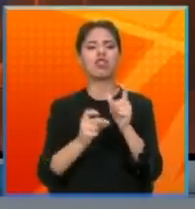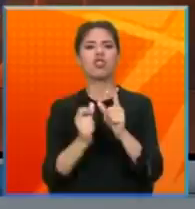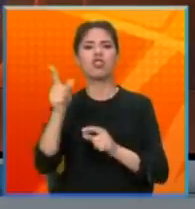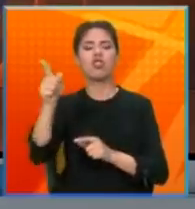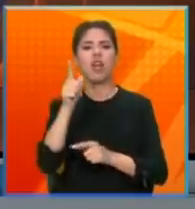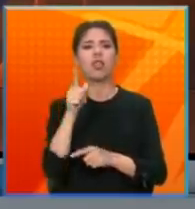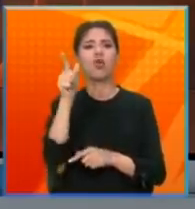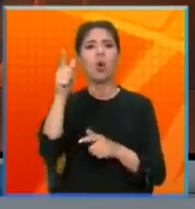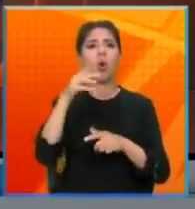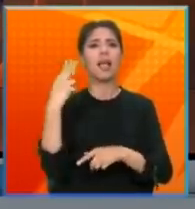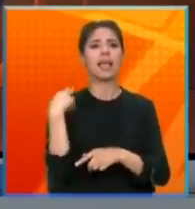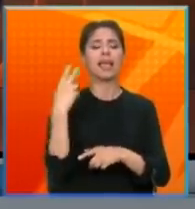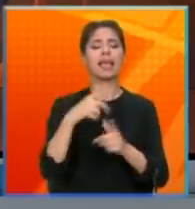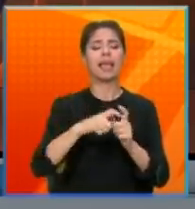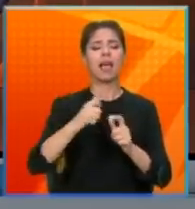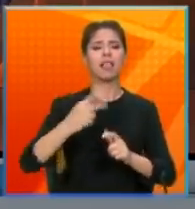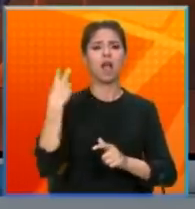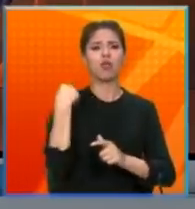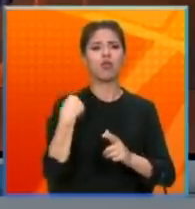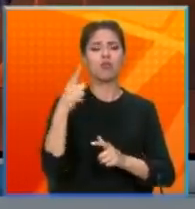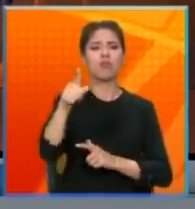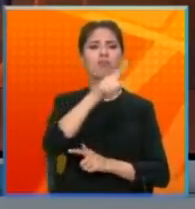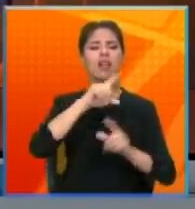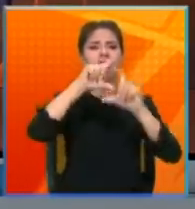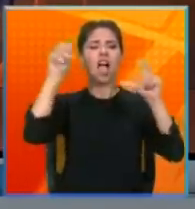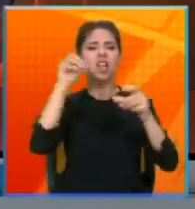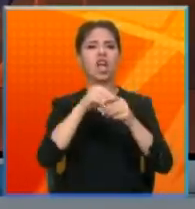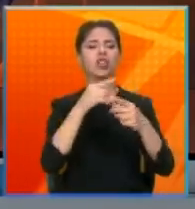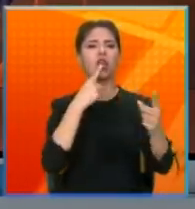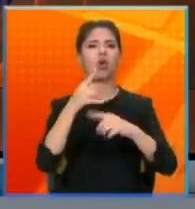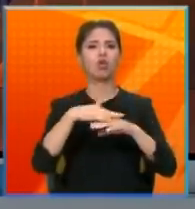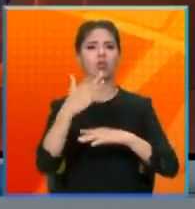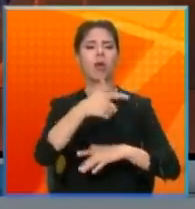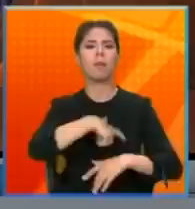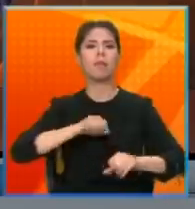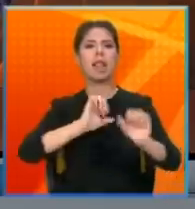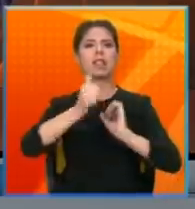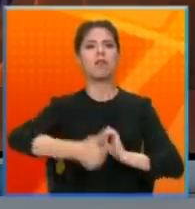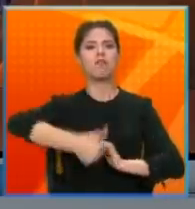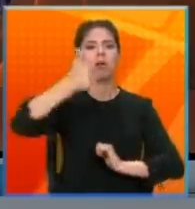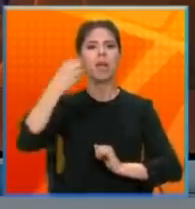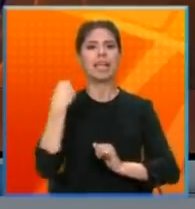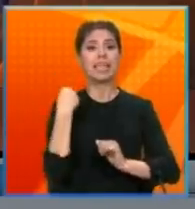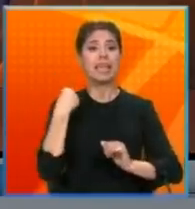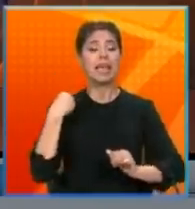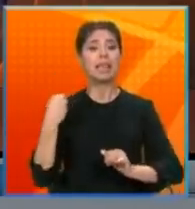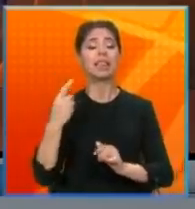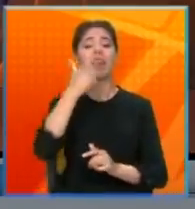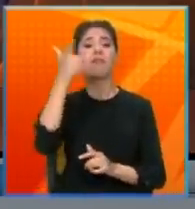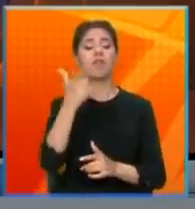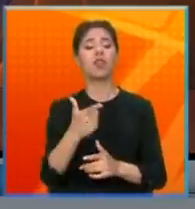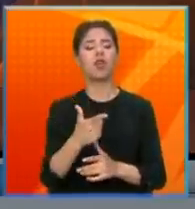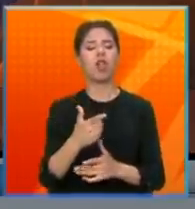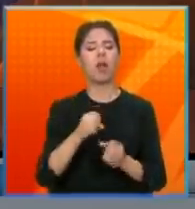stratejiyi Genelkurmay'dan edindiği bilgiler ışığında harita üzerinde yorumladı bugün. Milli Savunma Bakanlığı da yeni, yepyeni